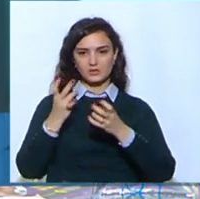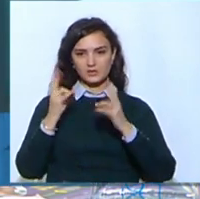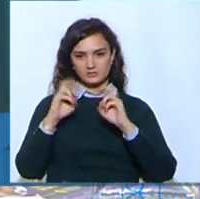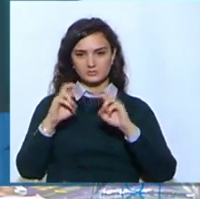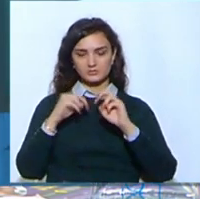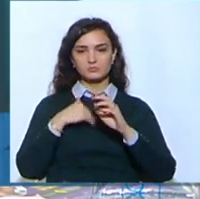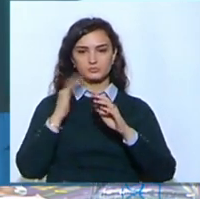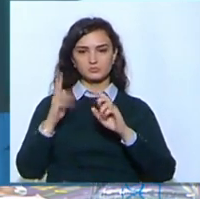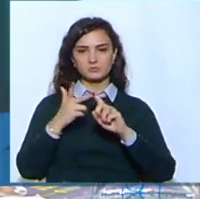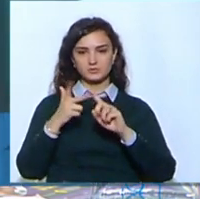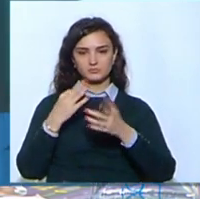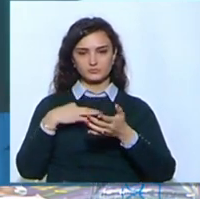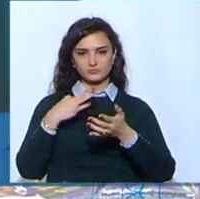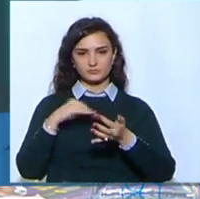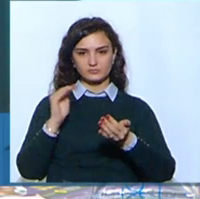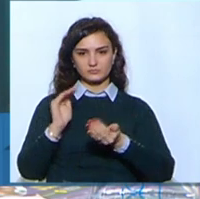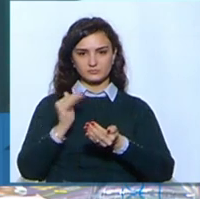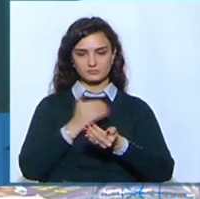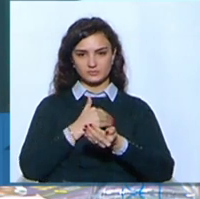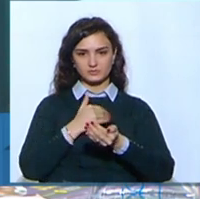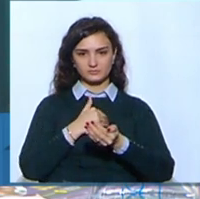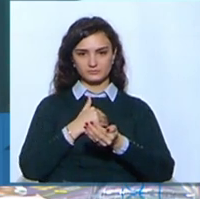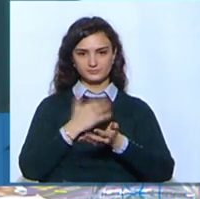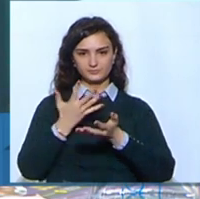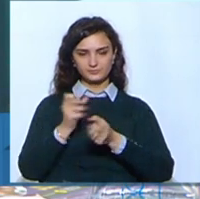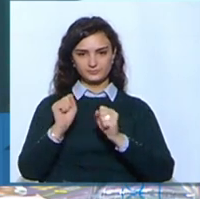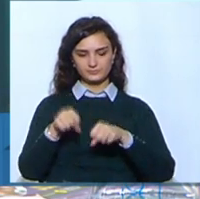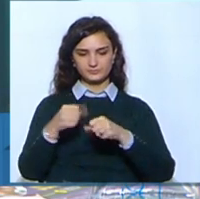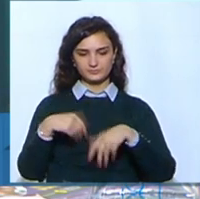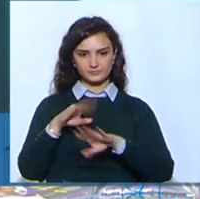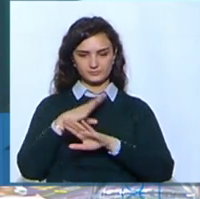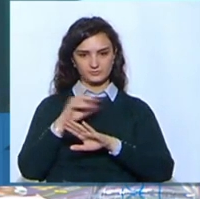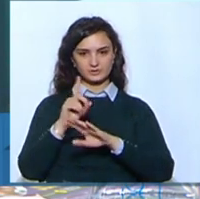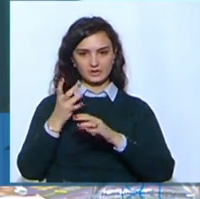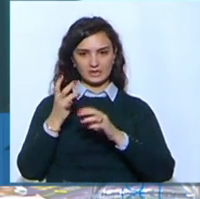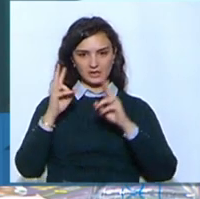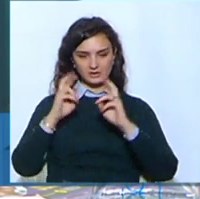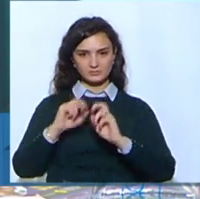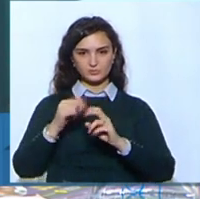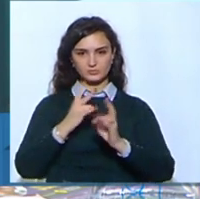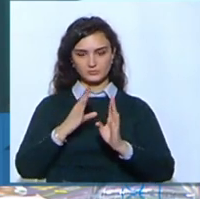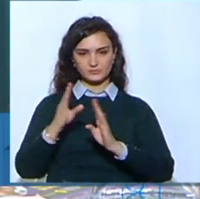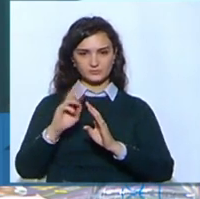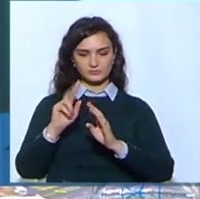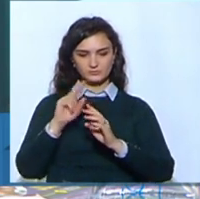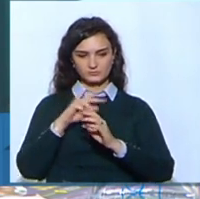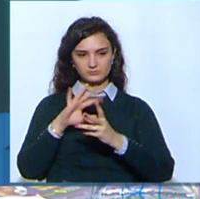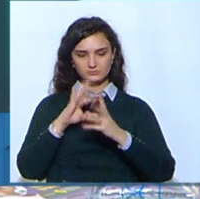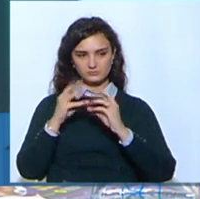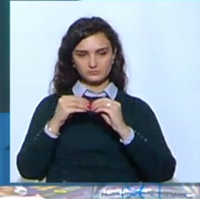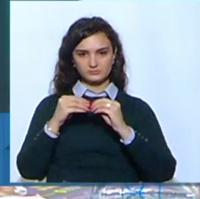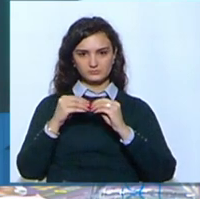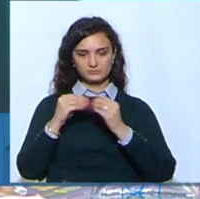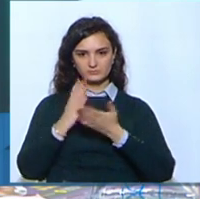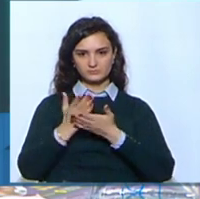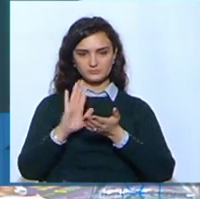ვაპირებთ მესამე შვილის მინდა რომ შემეძინოს და თუ შეიძლება გვიციეთ რა ანალიზები, როგორ მოვიცეთ რომ არაფერ და საერთოდ ზოგადად